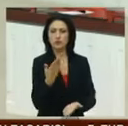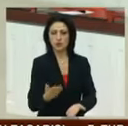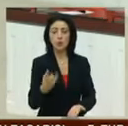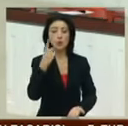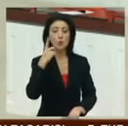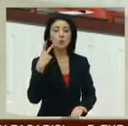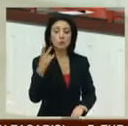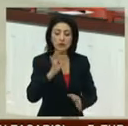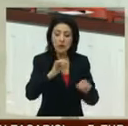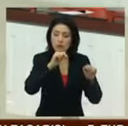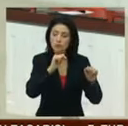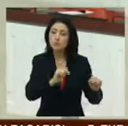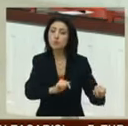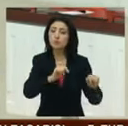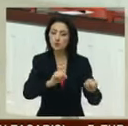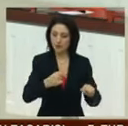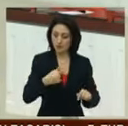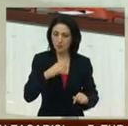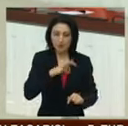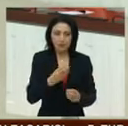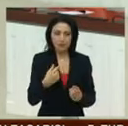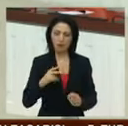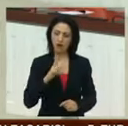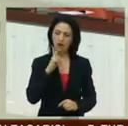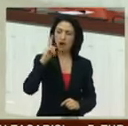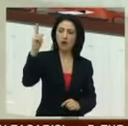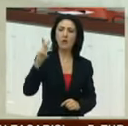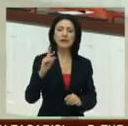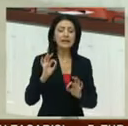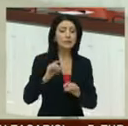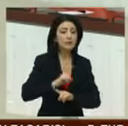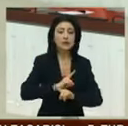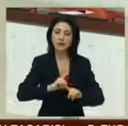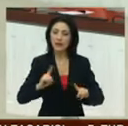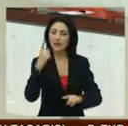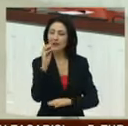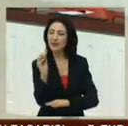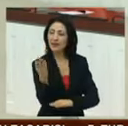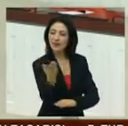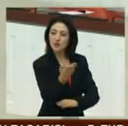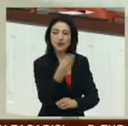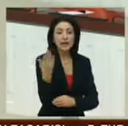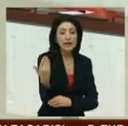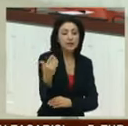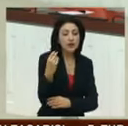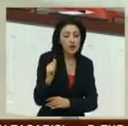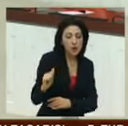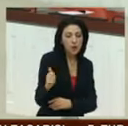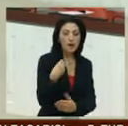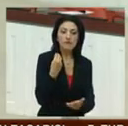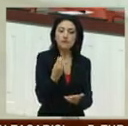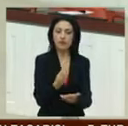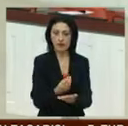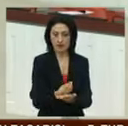Hükümeti tam da bu koşullar lehimize iken kabadayı özgüveniyle değil, gençlerinin geleceğini her şeyden çok